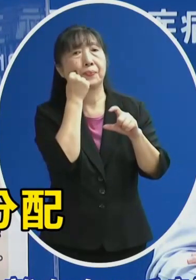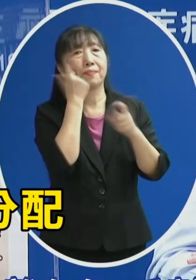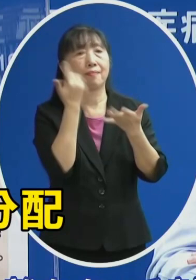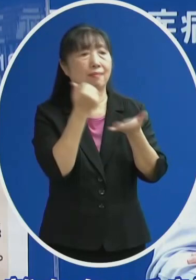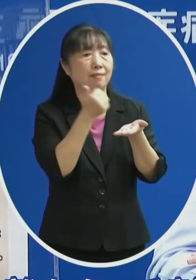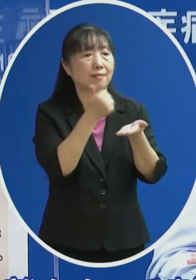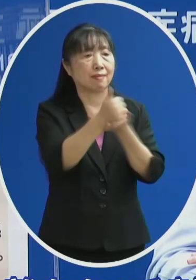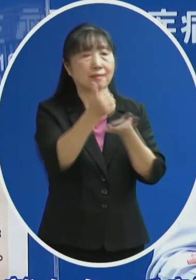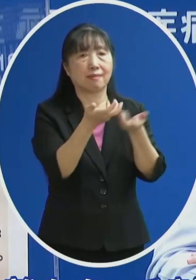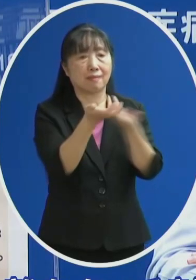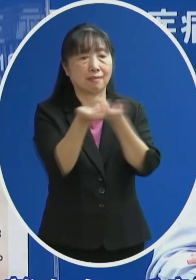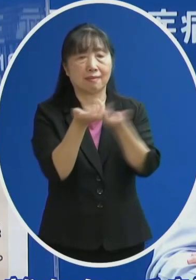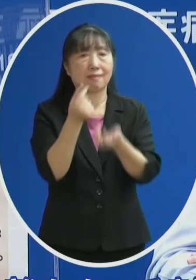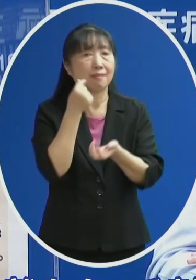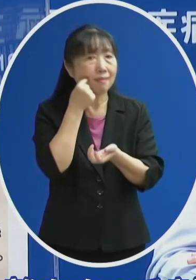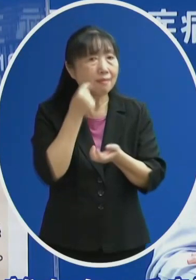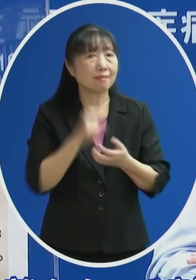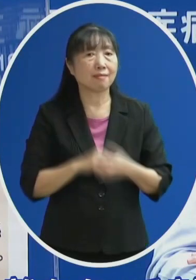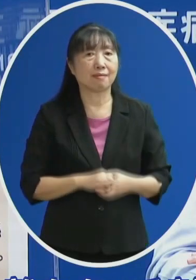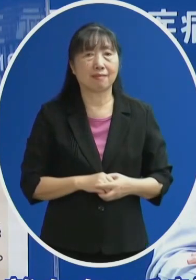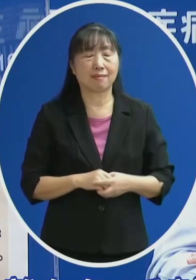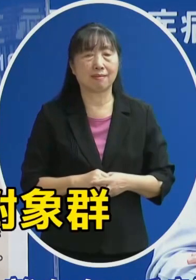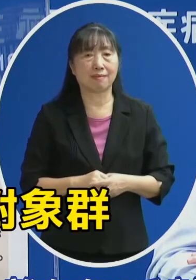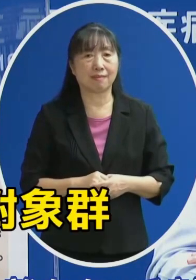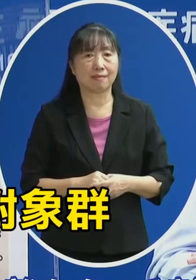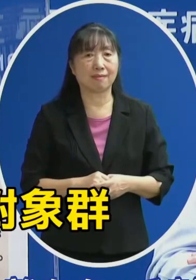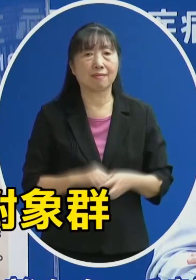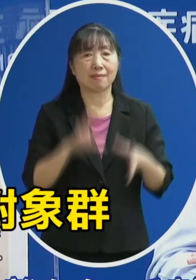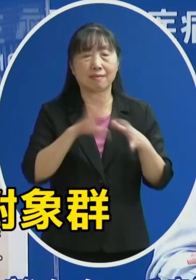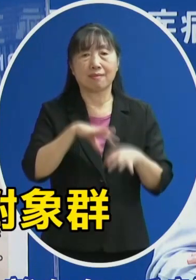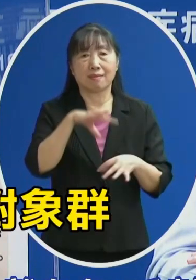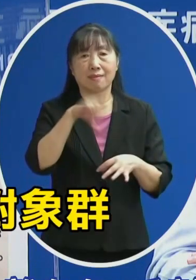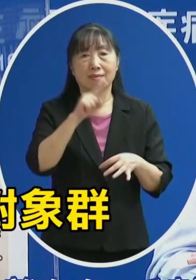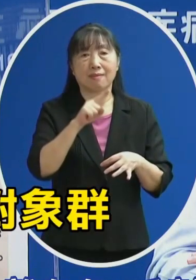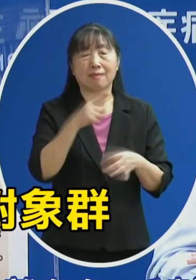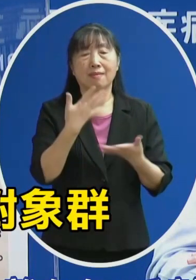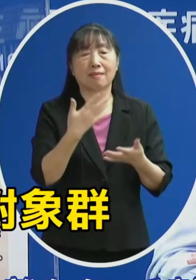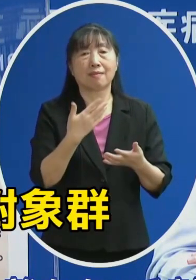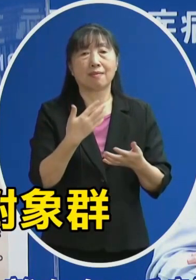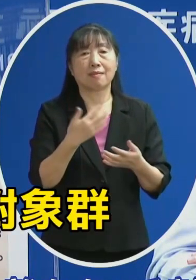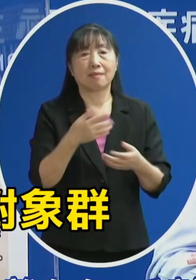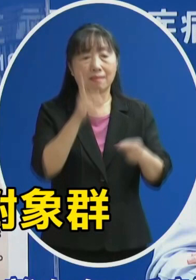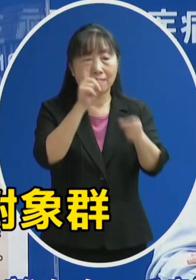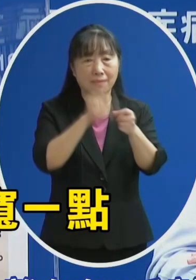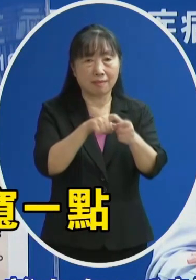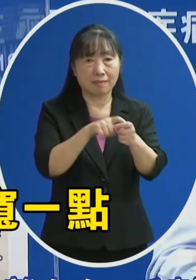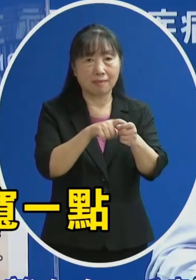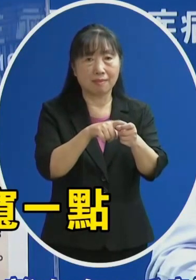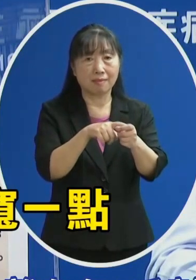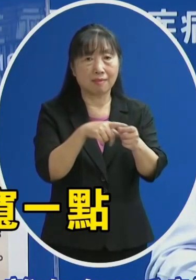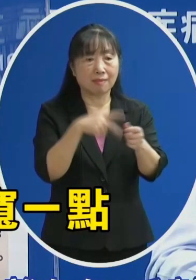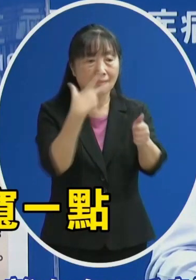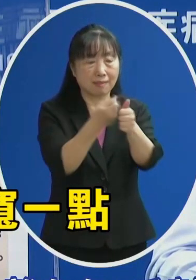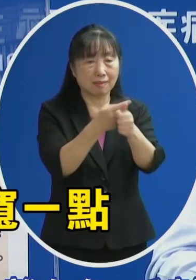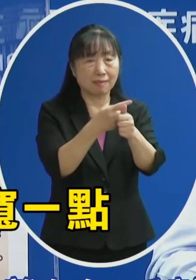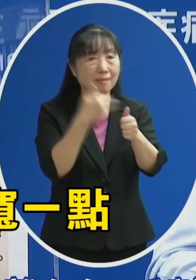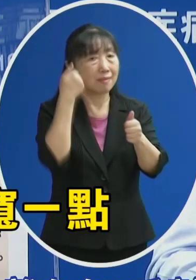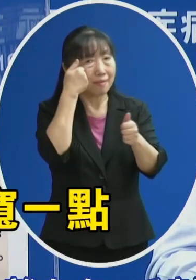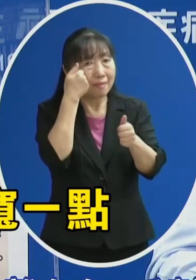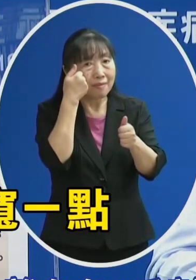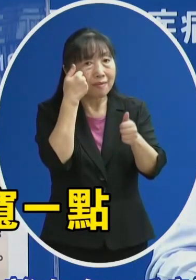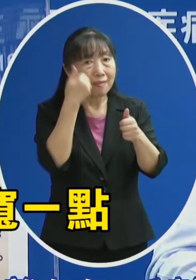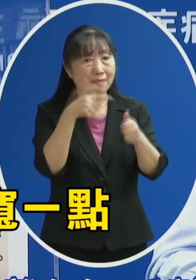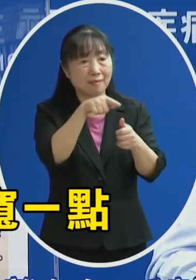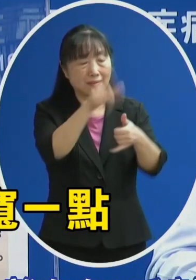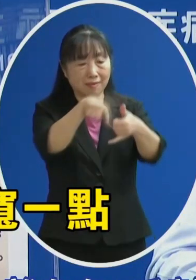效的分配。好，所以我们让他可以就是说先加发，然后让他的一个目标的对象群来跟我们报。好，